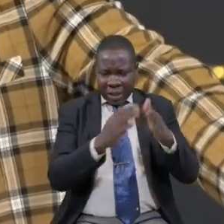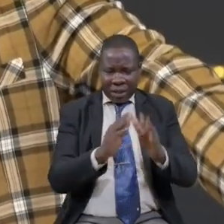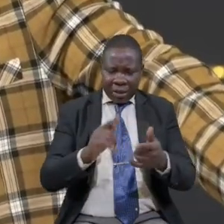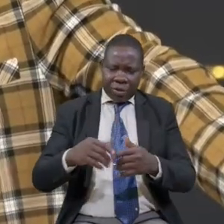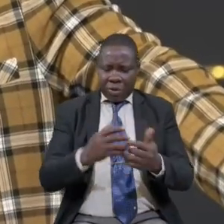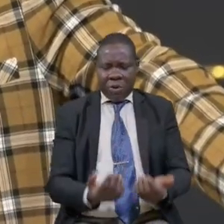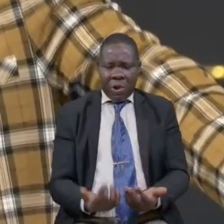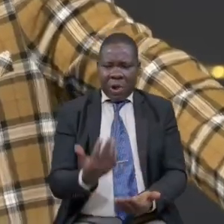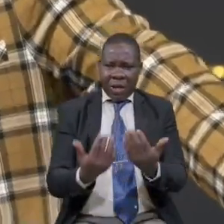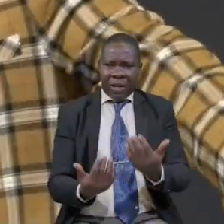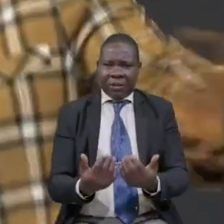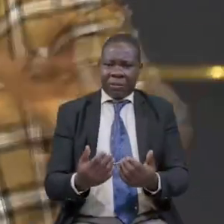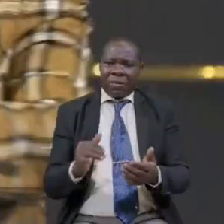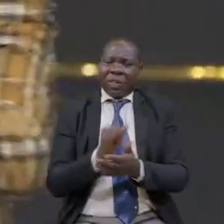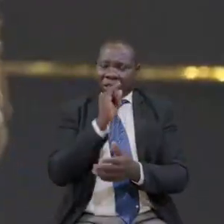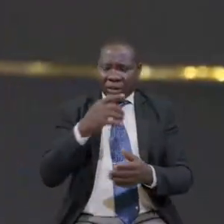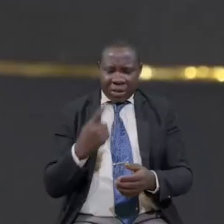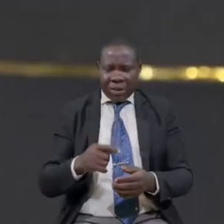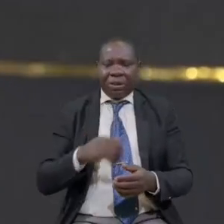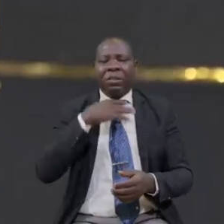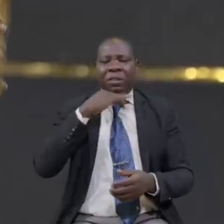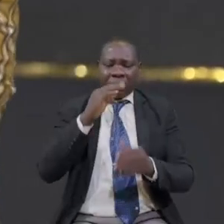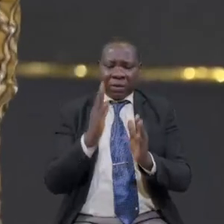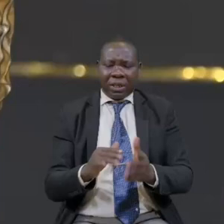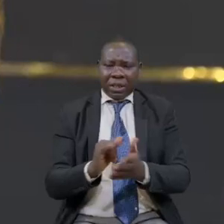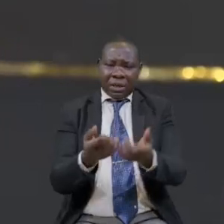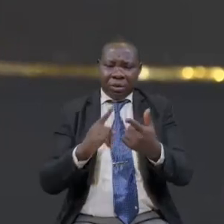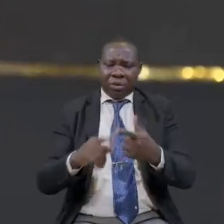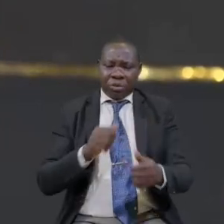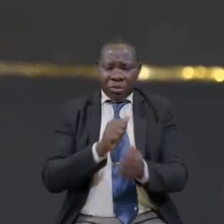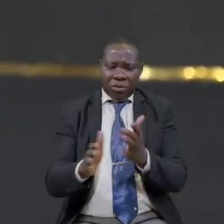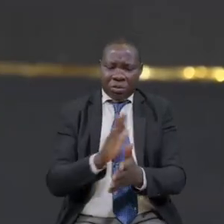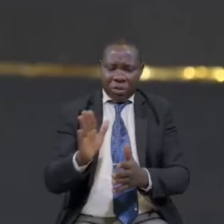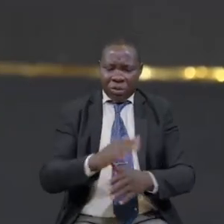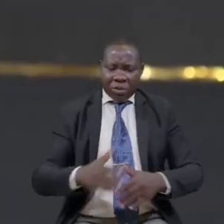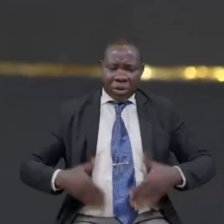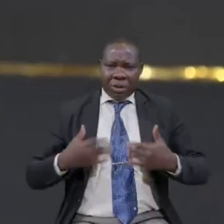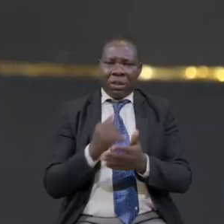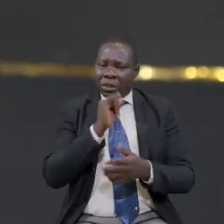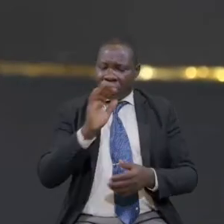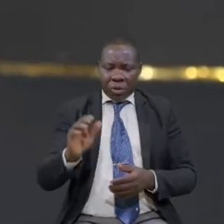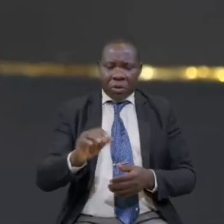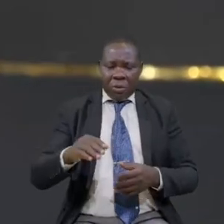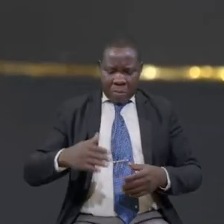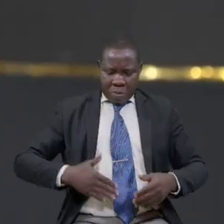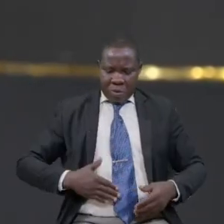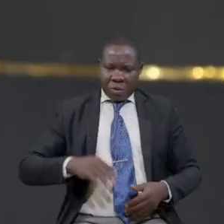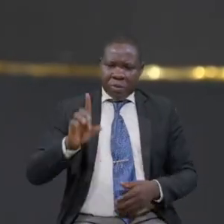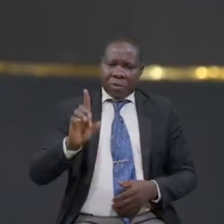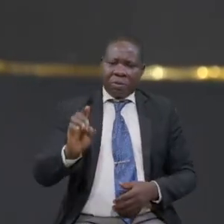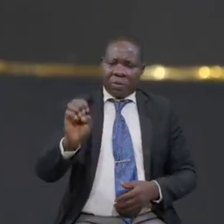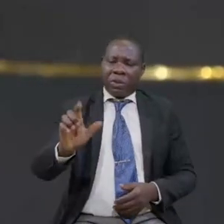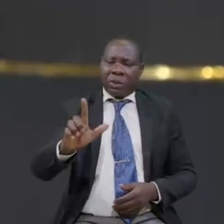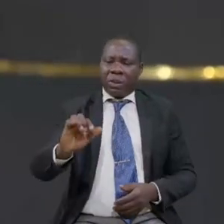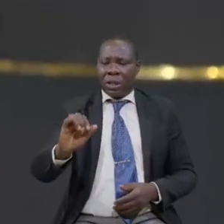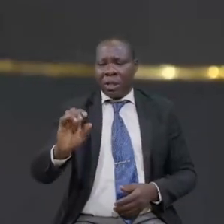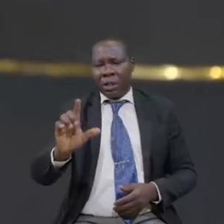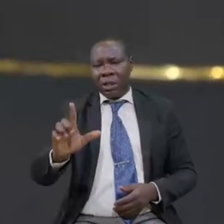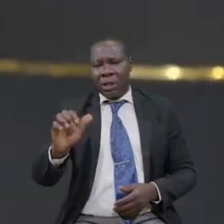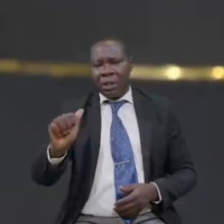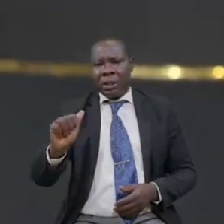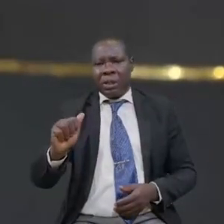c'est quelqu'un, mais quelqu'un qui vient souiller votre vie, votre Delila intime